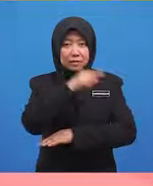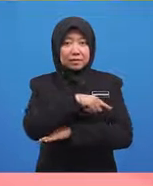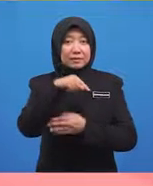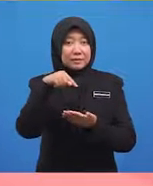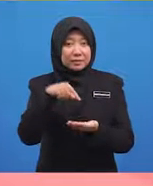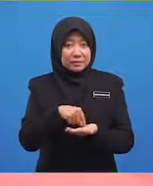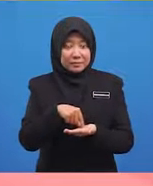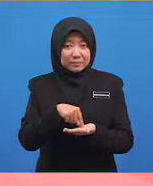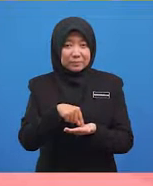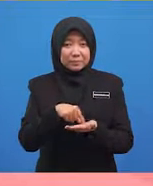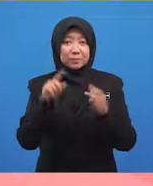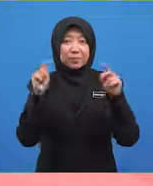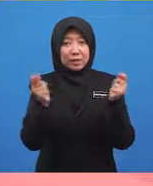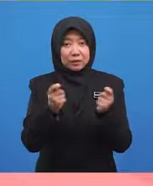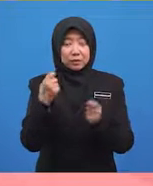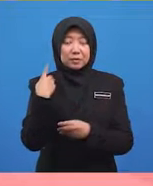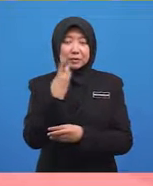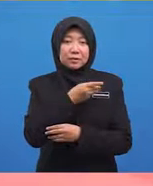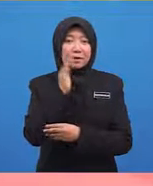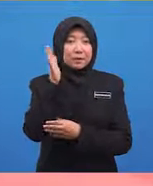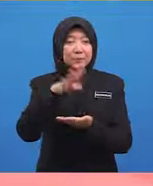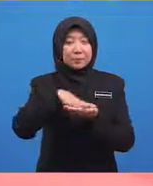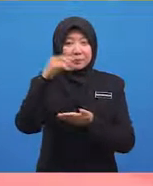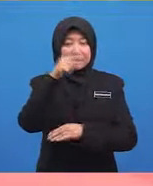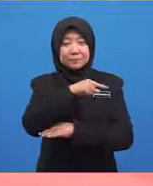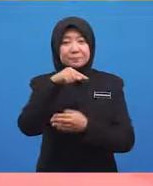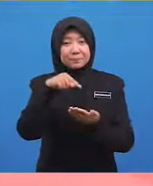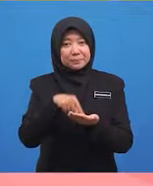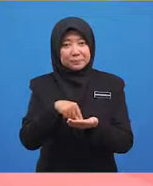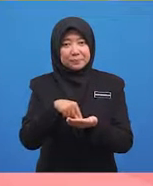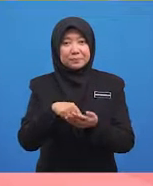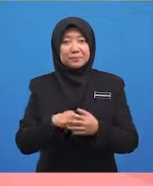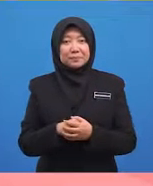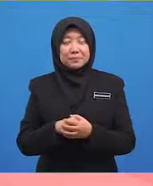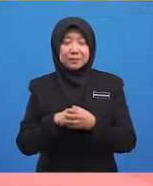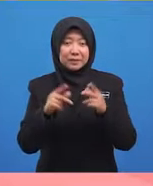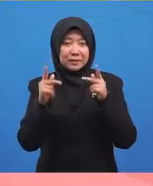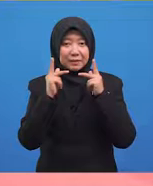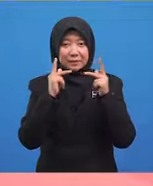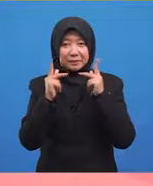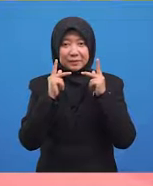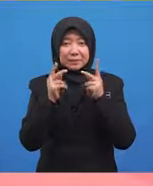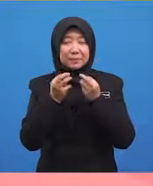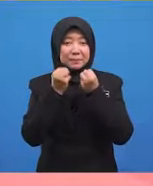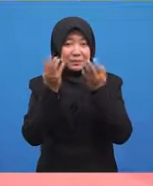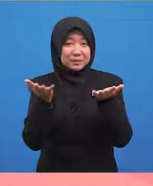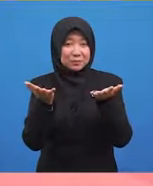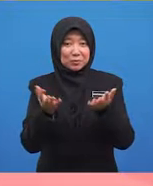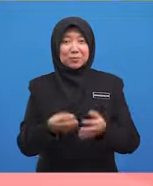ini. Tajuk yang kita akan belajar pada hari ini ialah kata